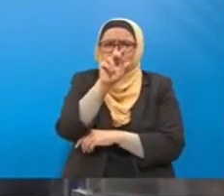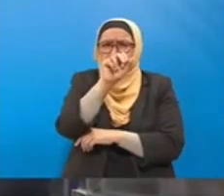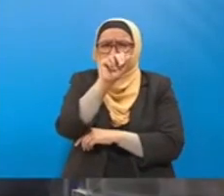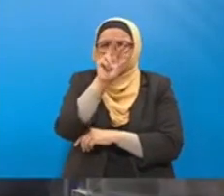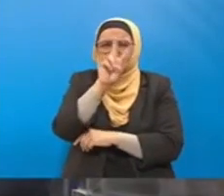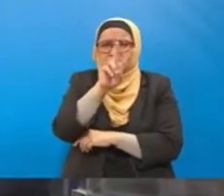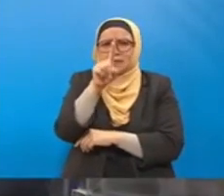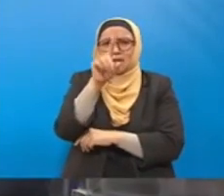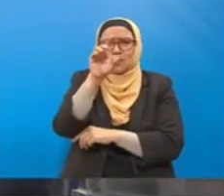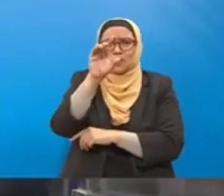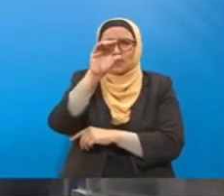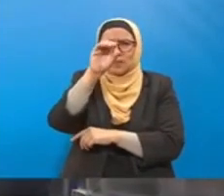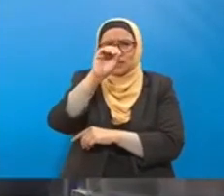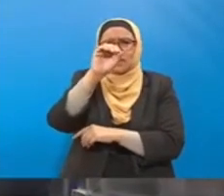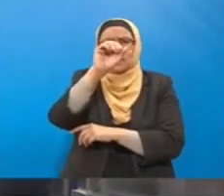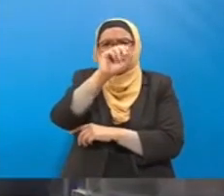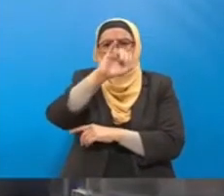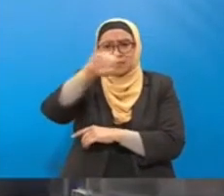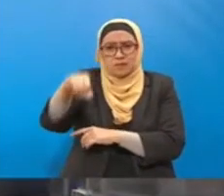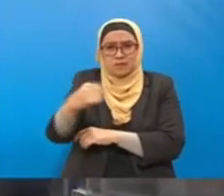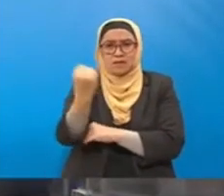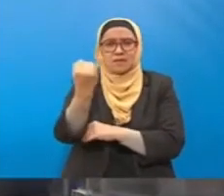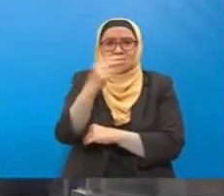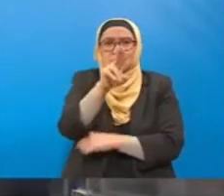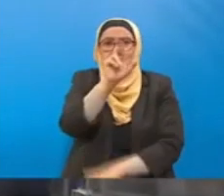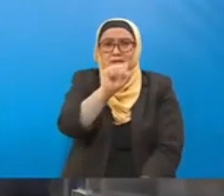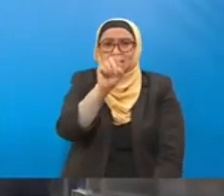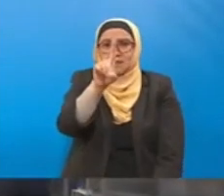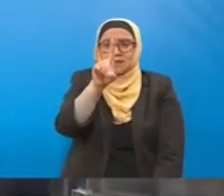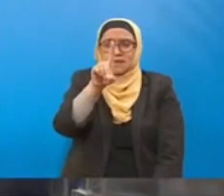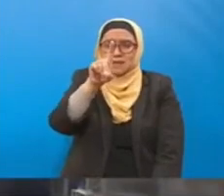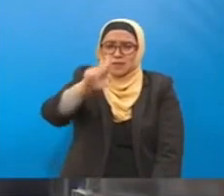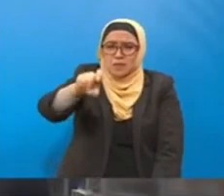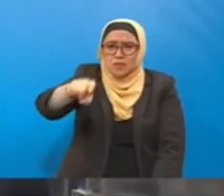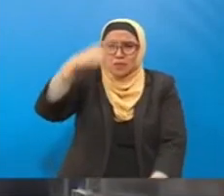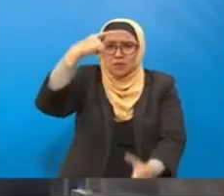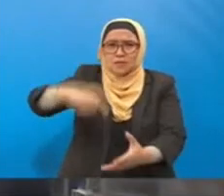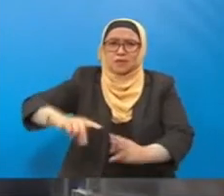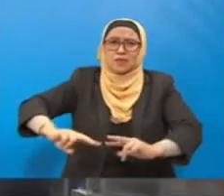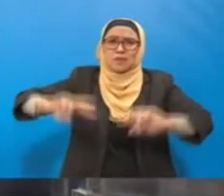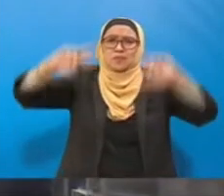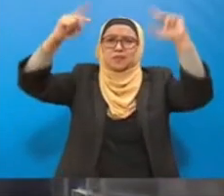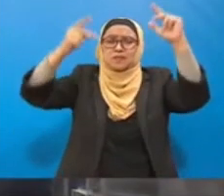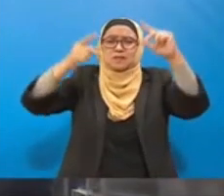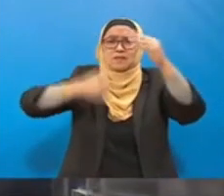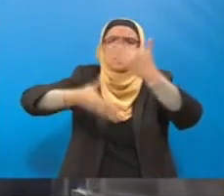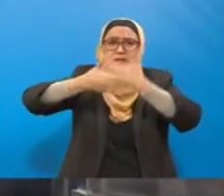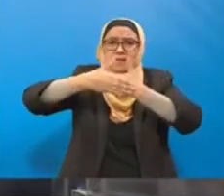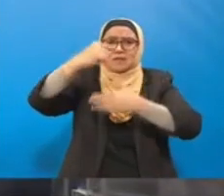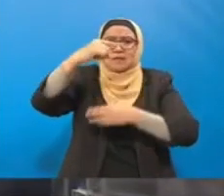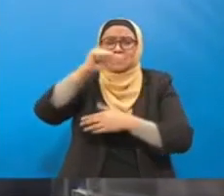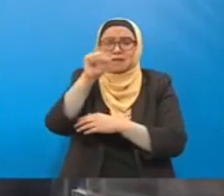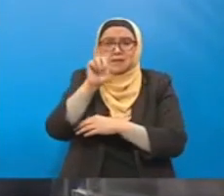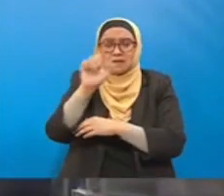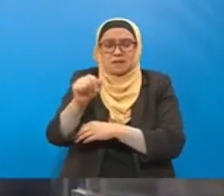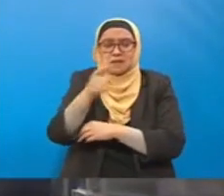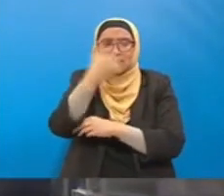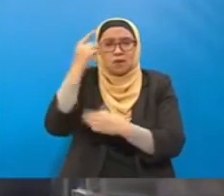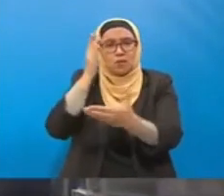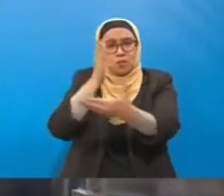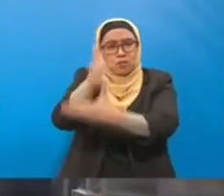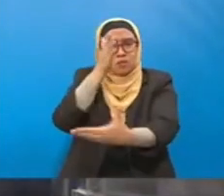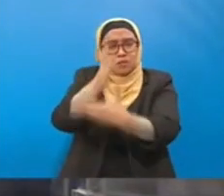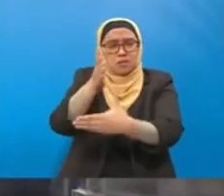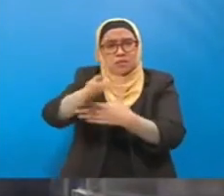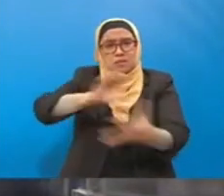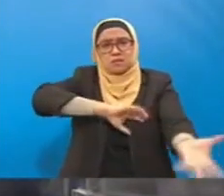membangunkan semula Gaza karena serangan lebih hampir 100-an 1451 udara itu menyebabkan kerusakan yang parah